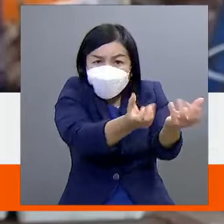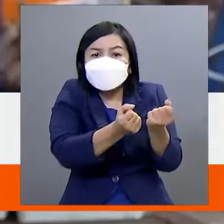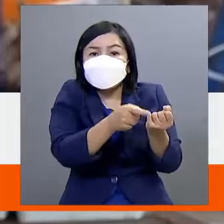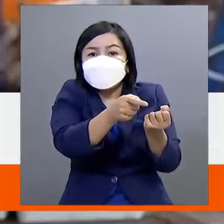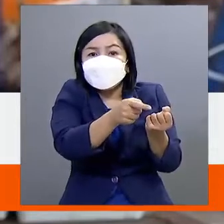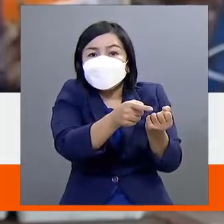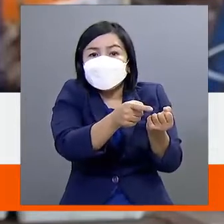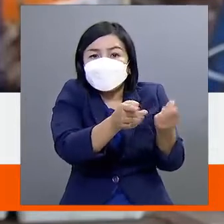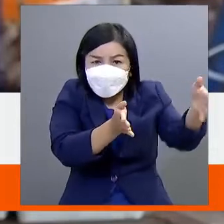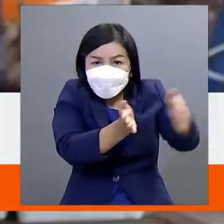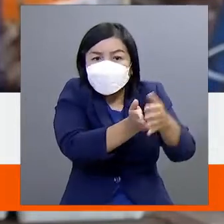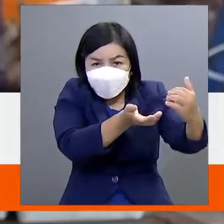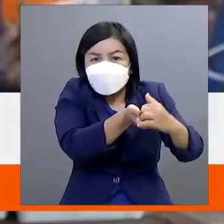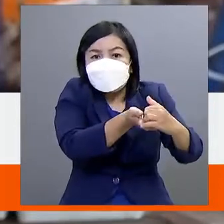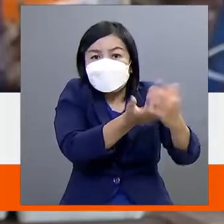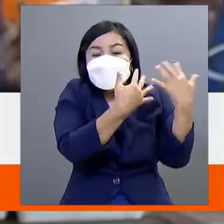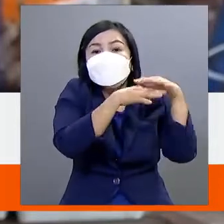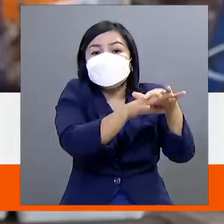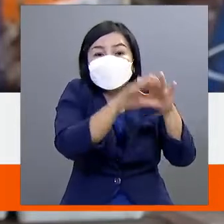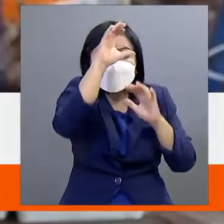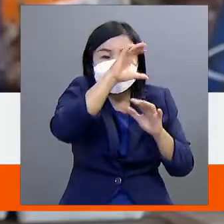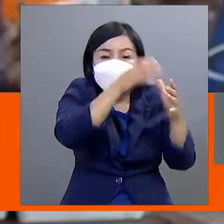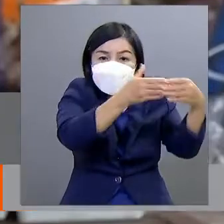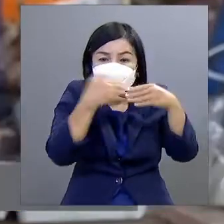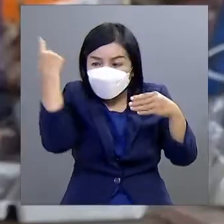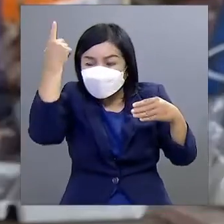ติดต่อลูกค้าให้อย่างนั้นแหละ ก็แสดงว่